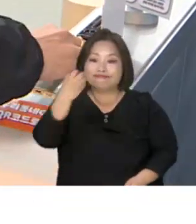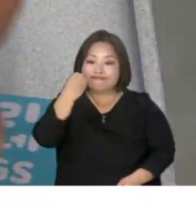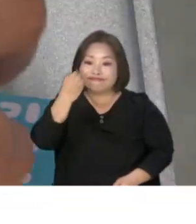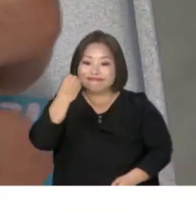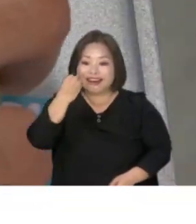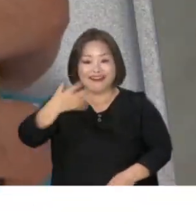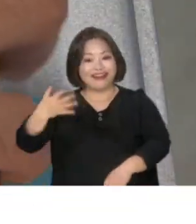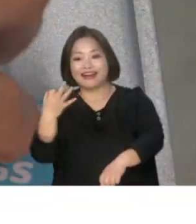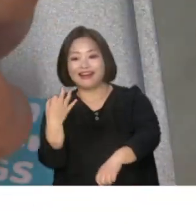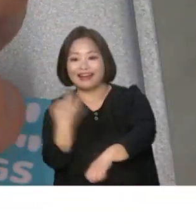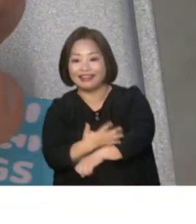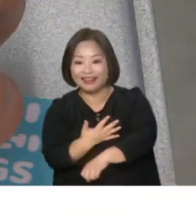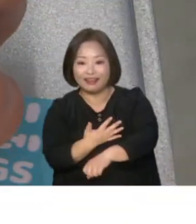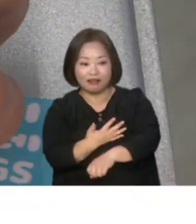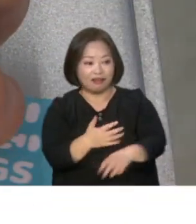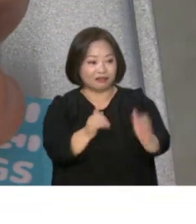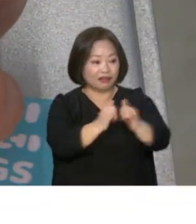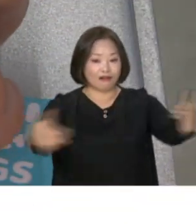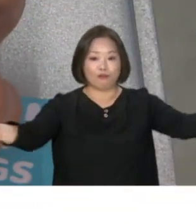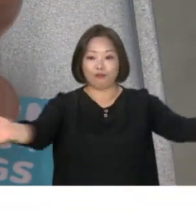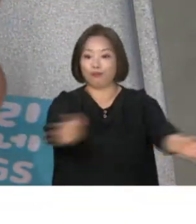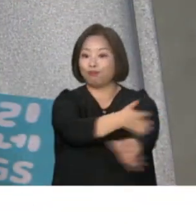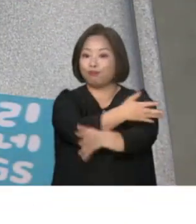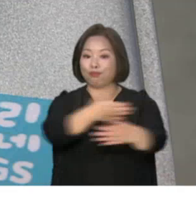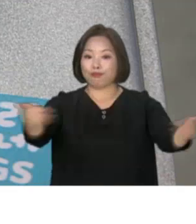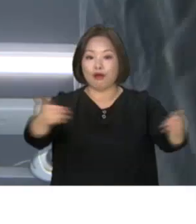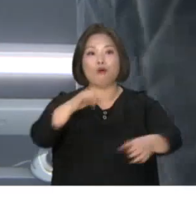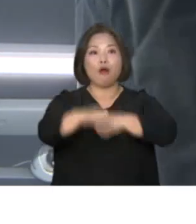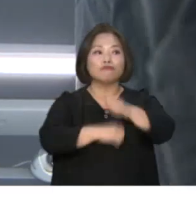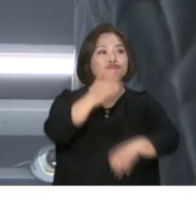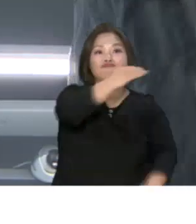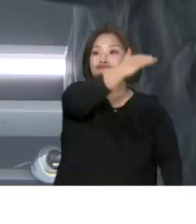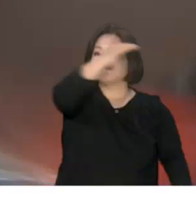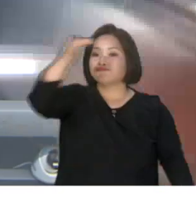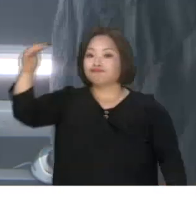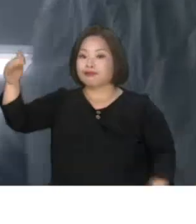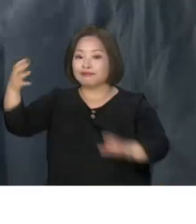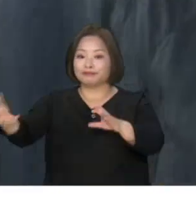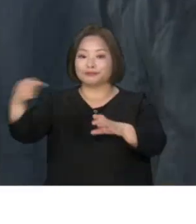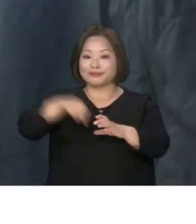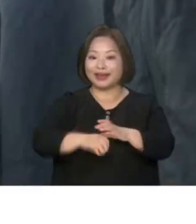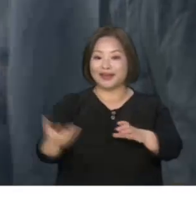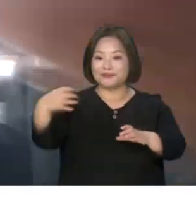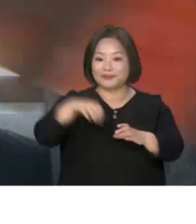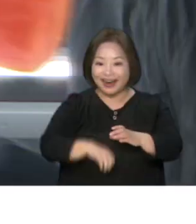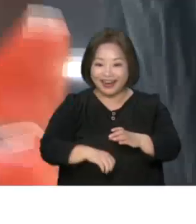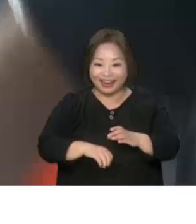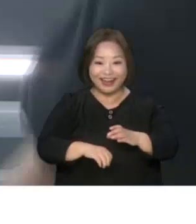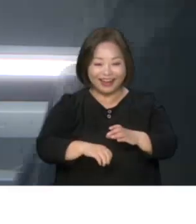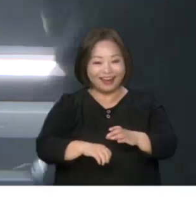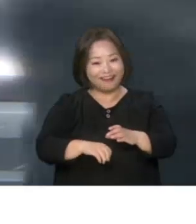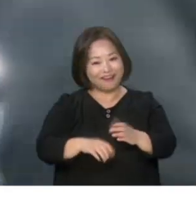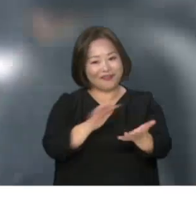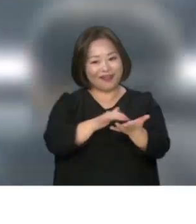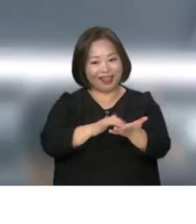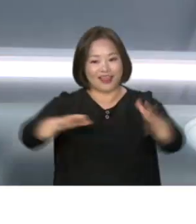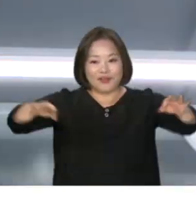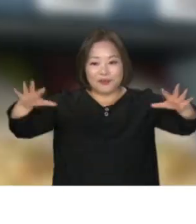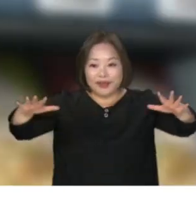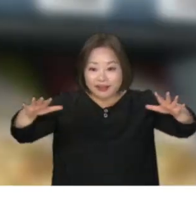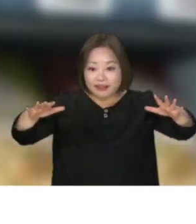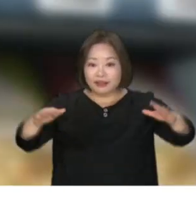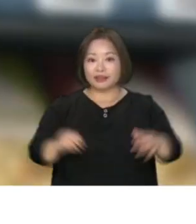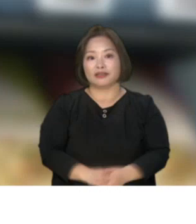확실히 편해지고 저희 사람도 없으니까 되게 아무 때나 확실히 결제는 되게 빨라지는 것 같아서 되게 편한 것